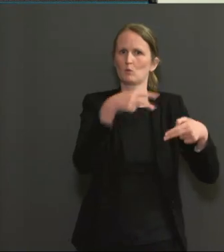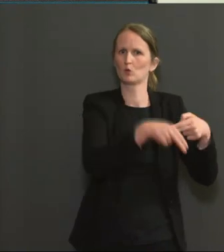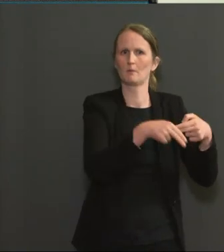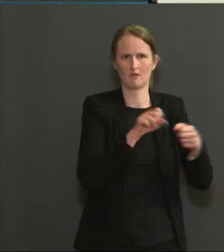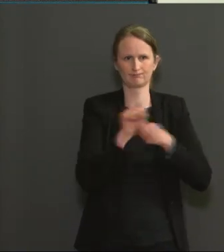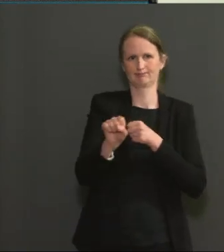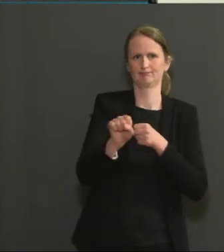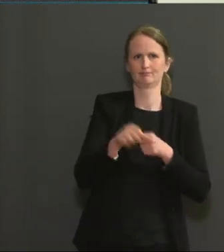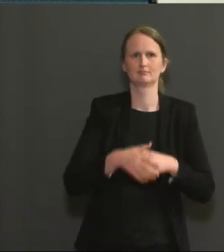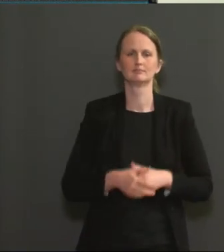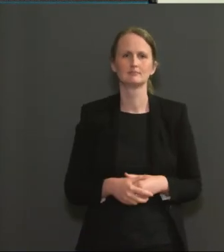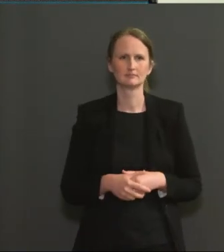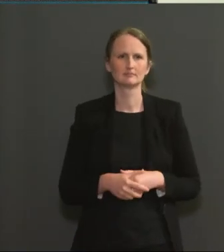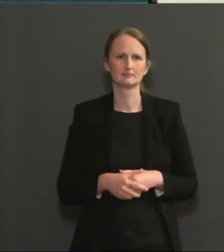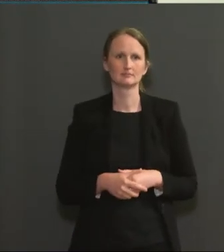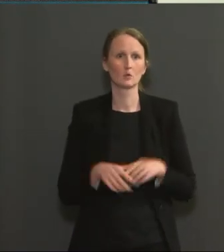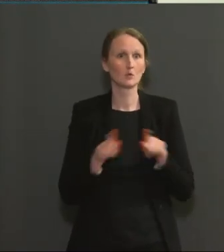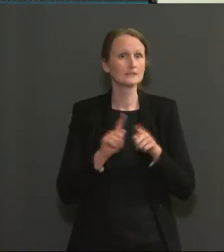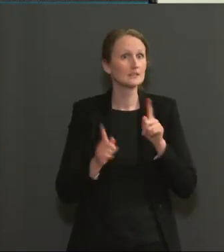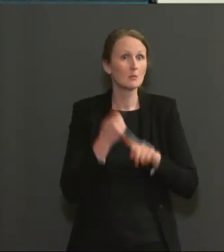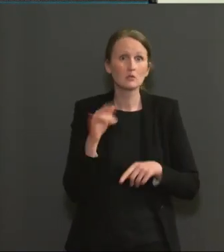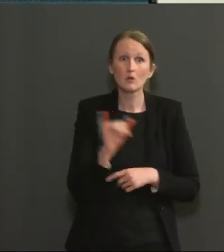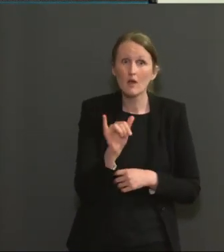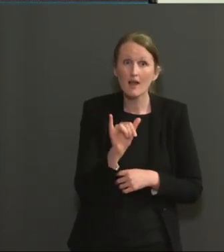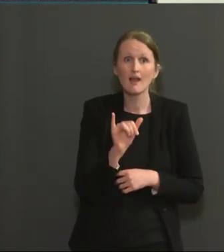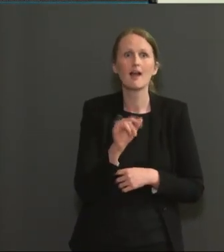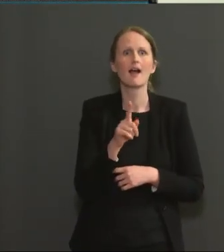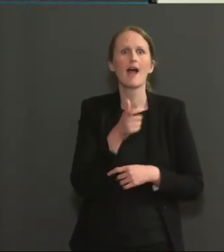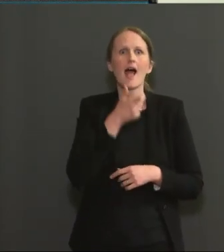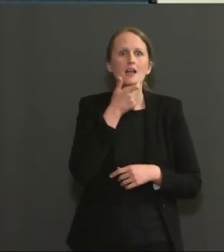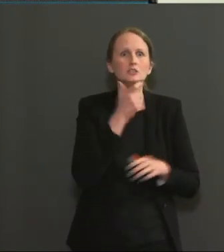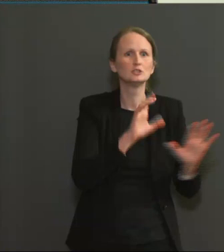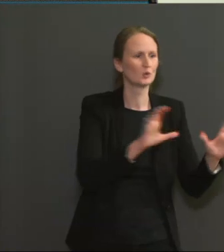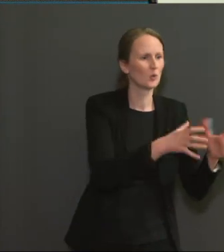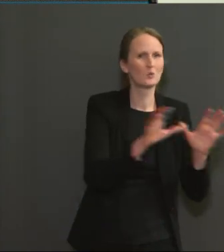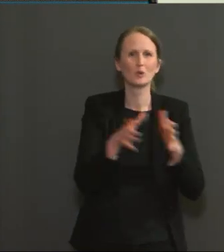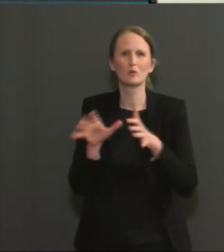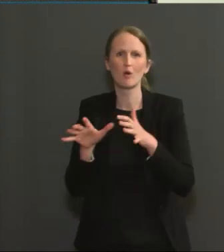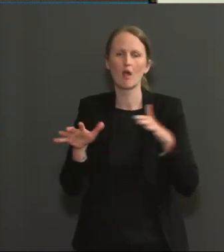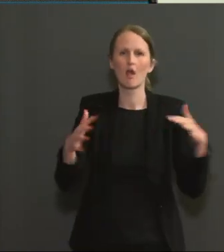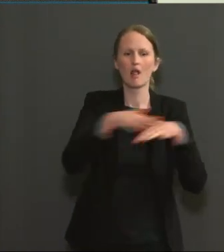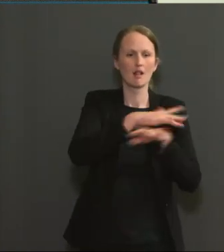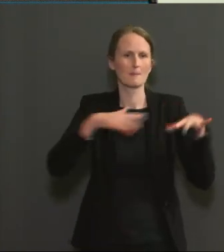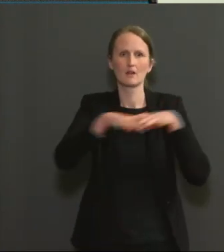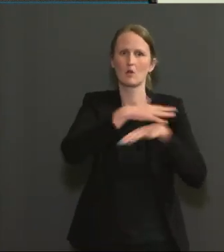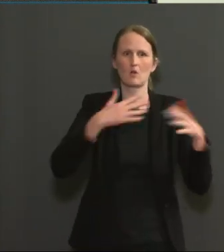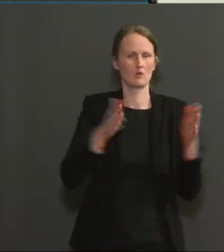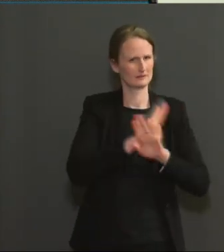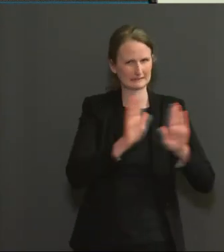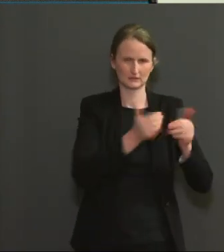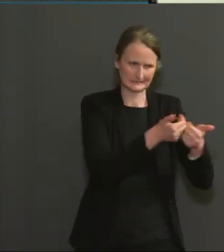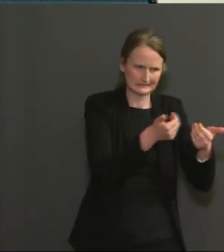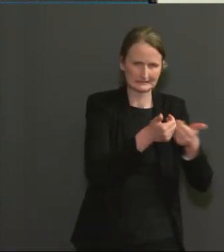qu'il faut faire attention dans le mélange des tranches d'âge qu'il faut faire attention dans les contacts entre les petits- enfants et des personnes